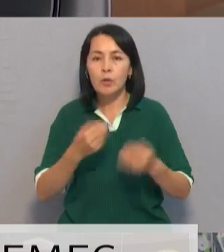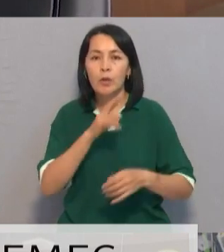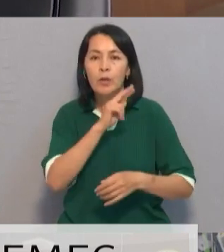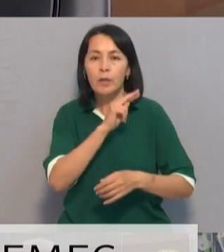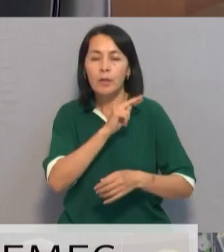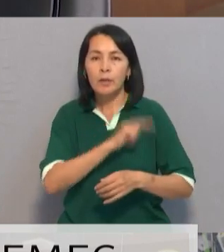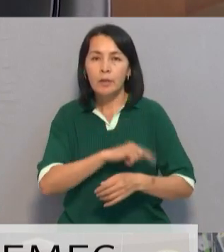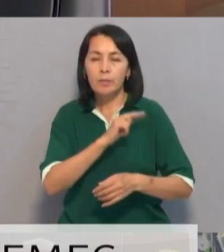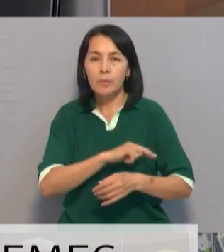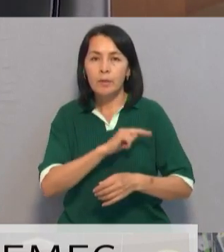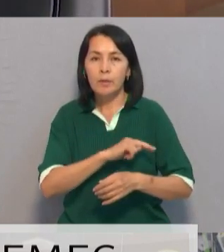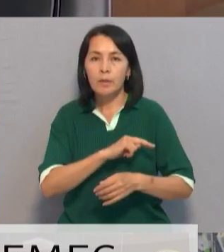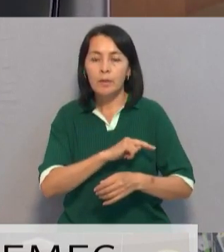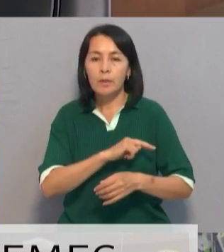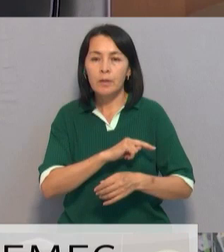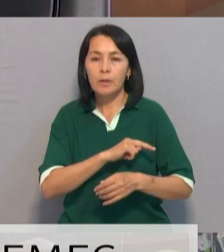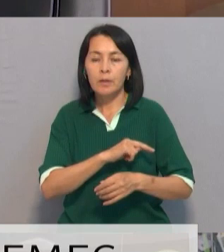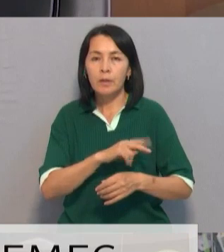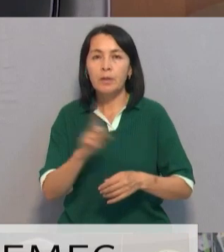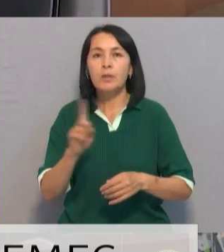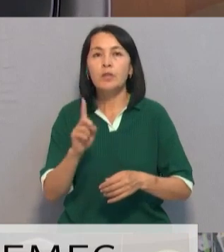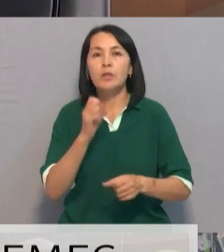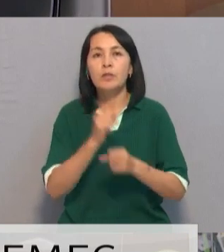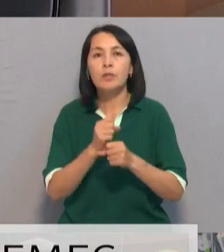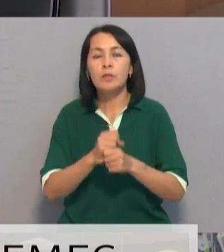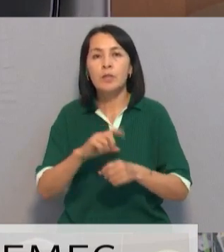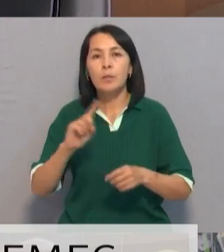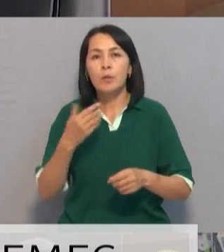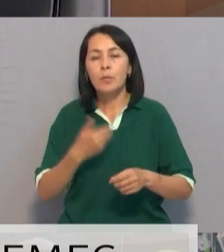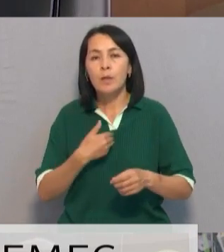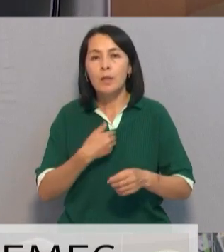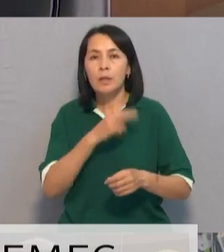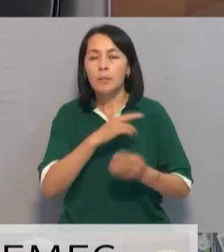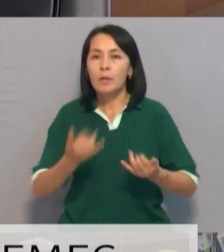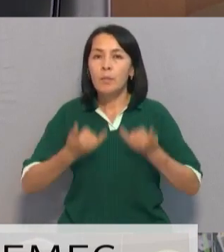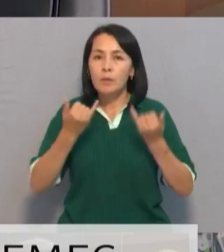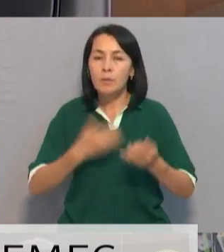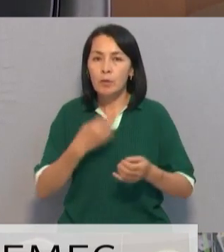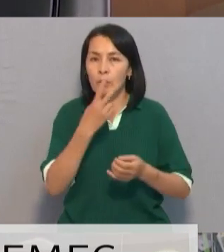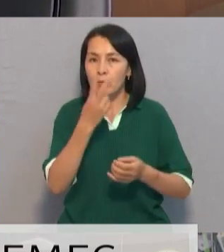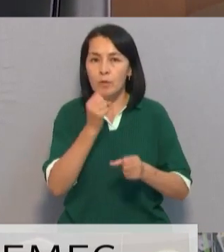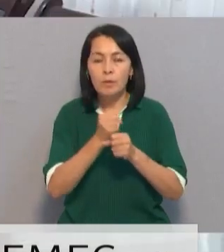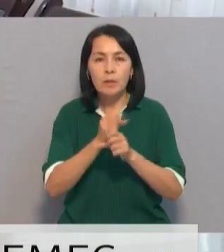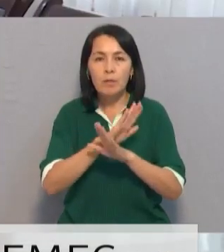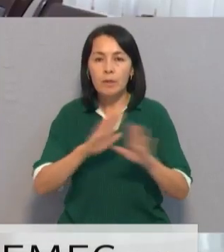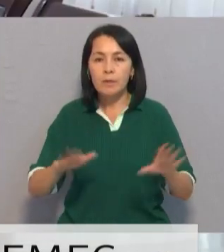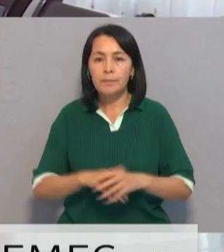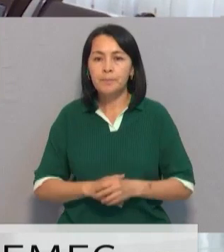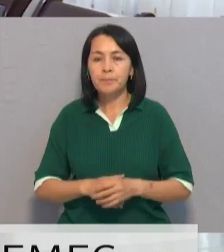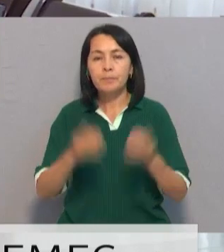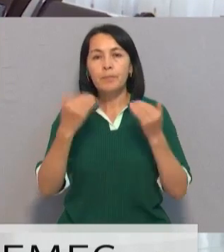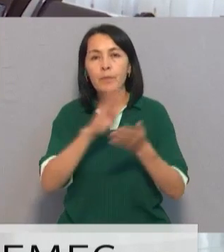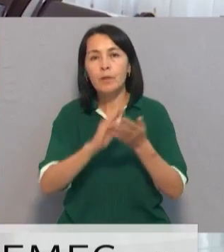түбі, сен еңбекті не үшін істейсің? Біреу менің еңбегімді бағаласыншы, мені көрсінші деп істемейсің ғой.